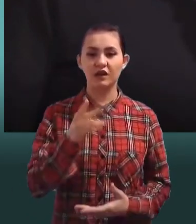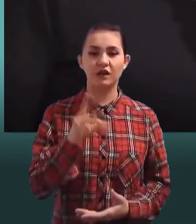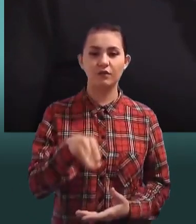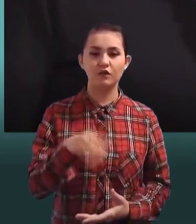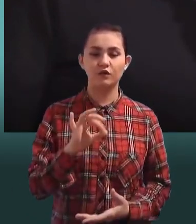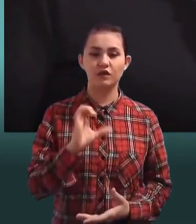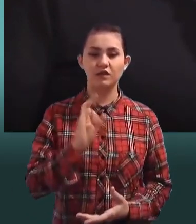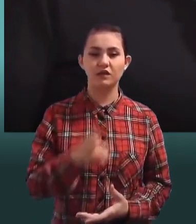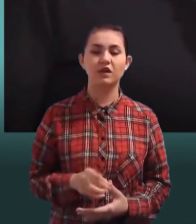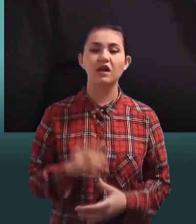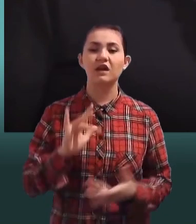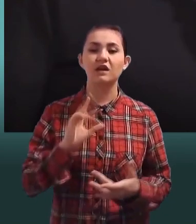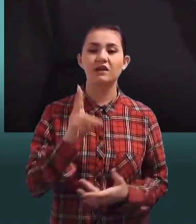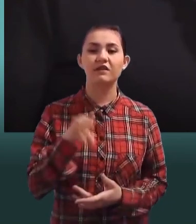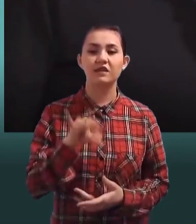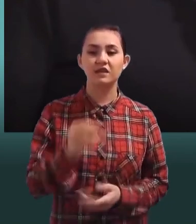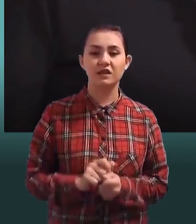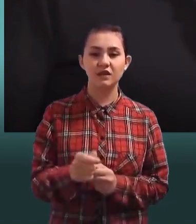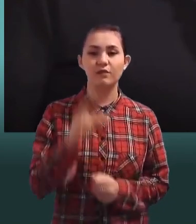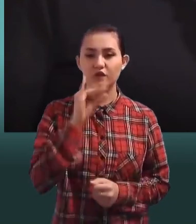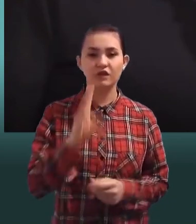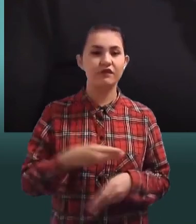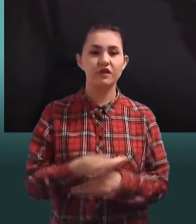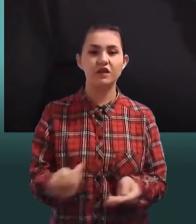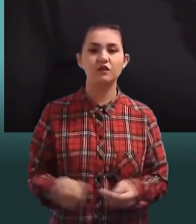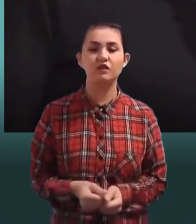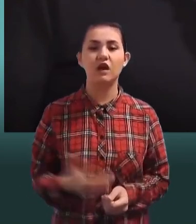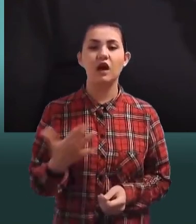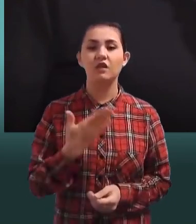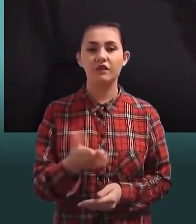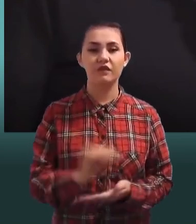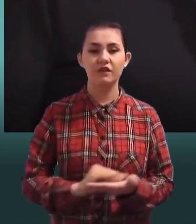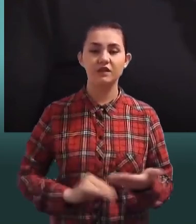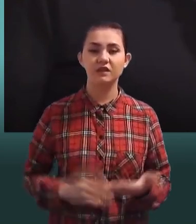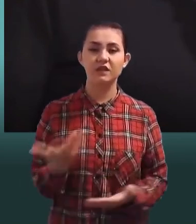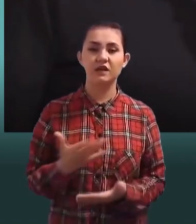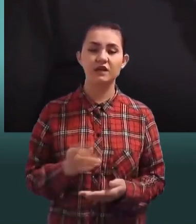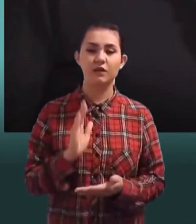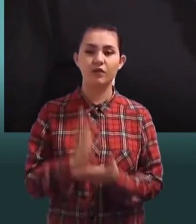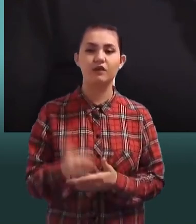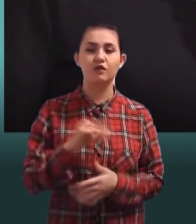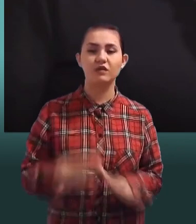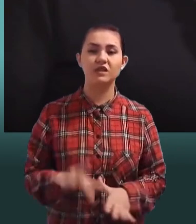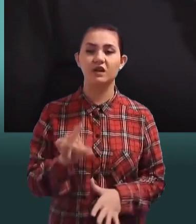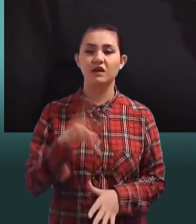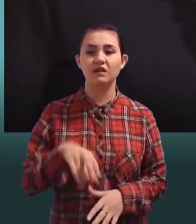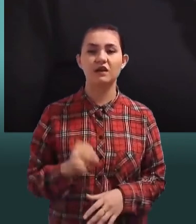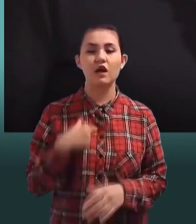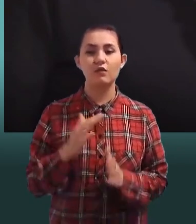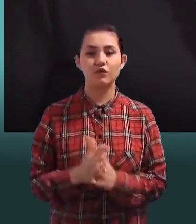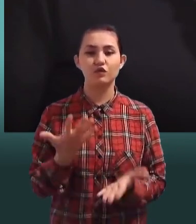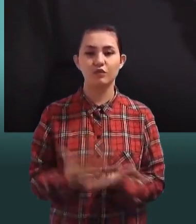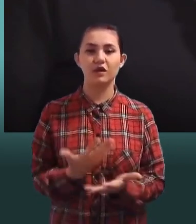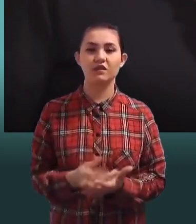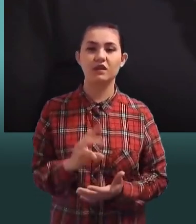що квитки в маршрутках не видають. Однак ви в листі, який направили до міської ради, я зараз прошу його показати на